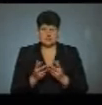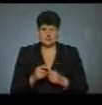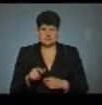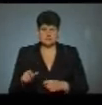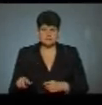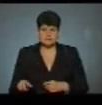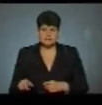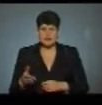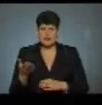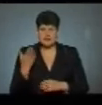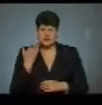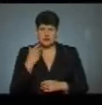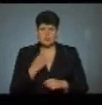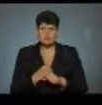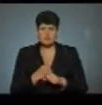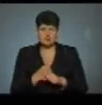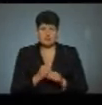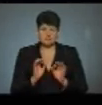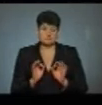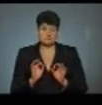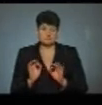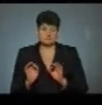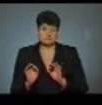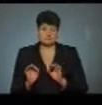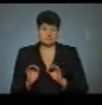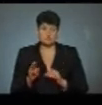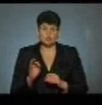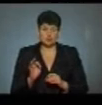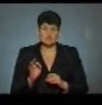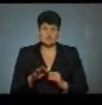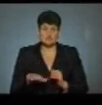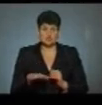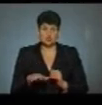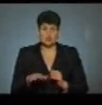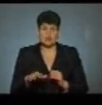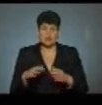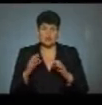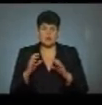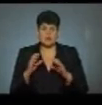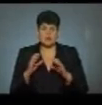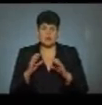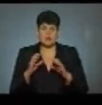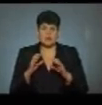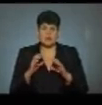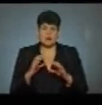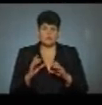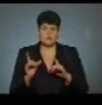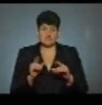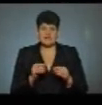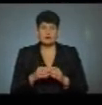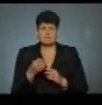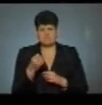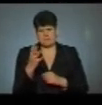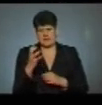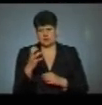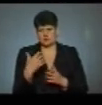Раніше, коли працював автовокзал в звичайному режимі, то з території автовокзалу відправлялося до 500 рейсів. З